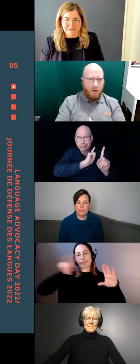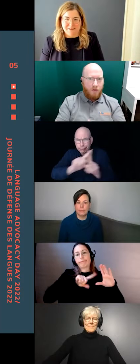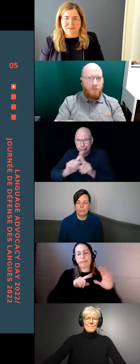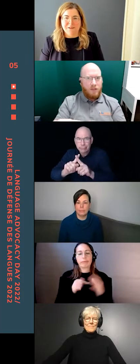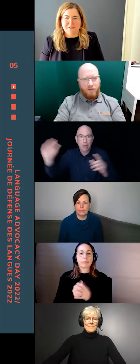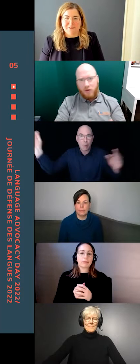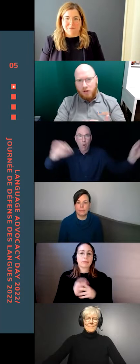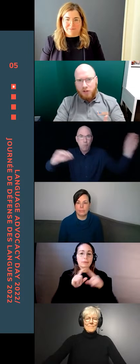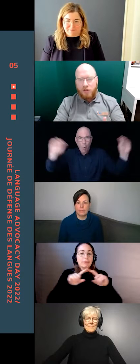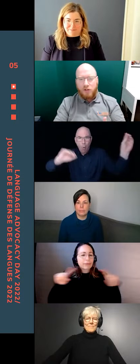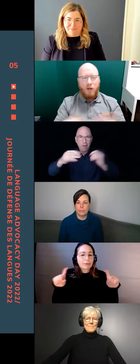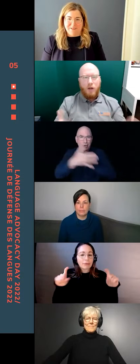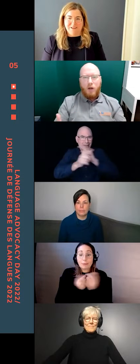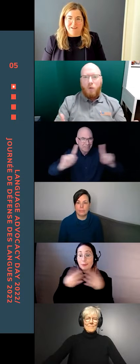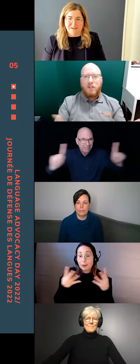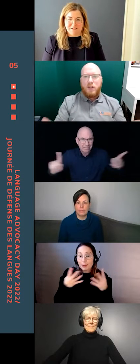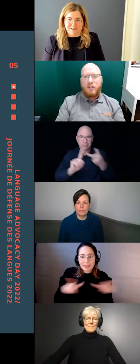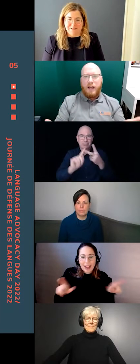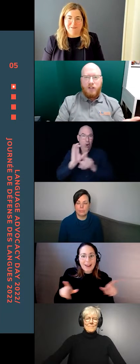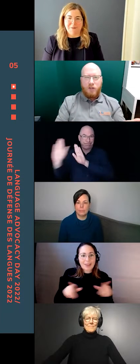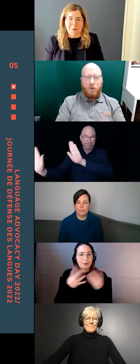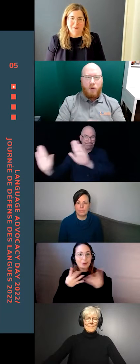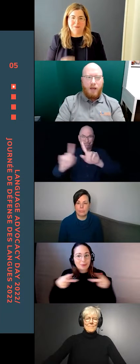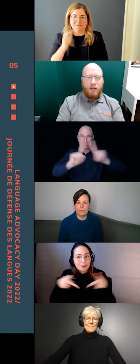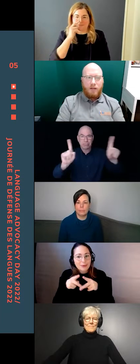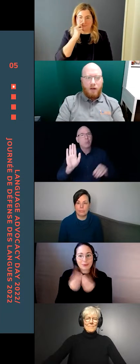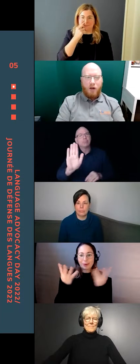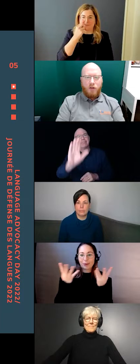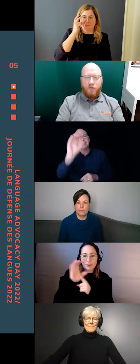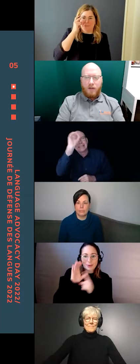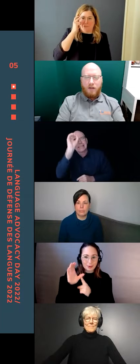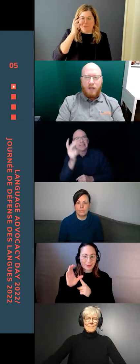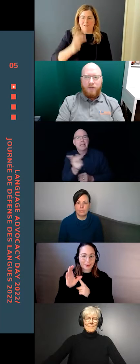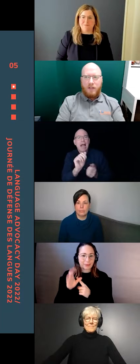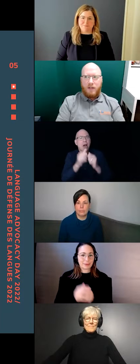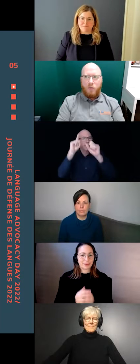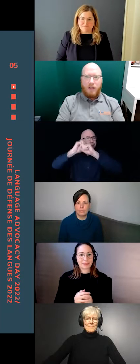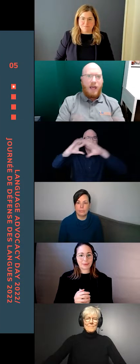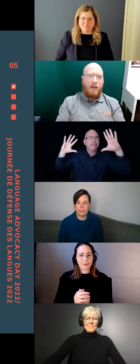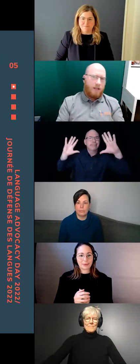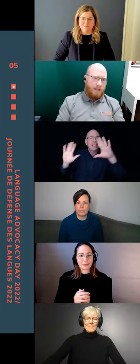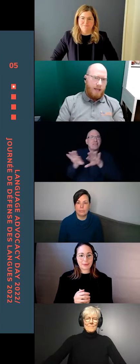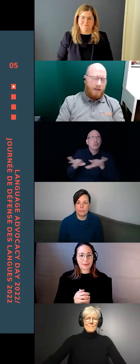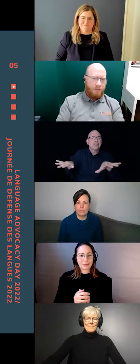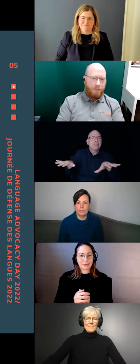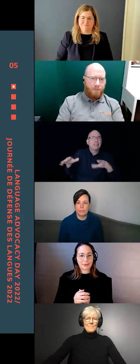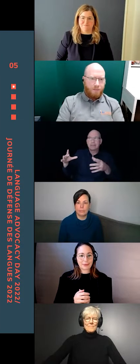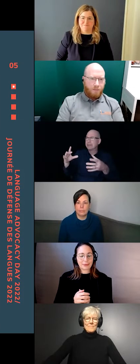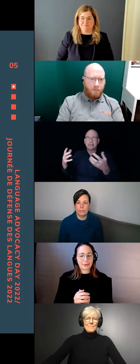different types of languages. quand je parle de diversité, je parle de plusieurs langues, plusieurs pays, plusieurs cultures.